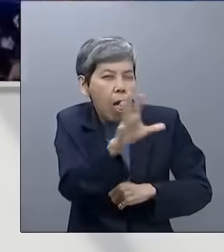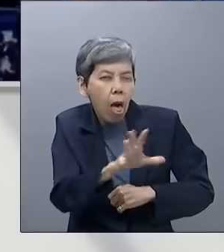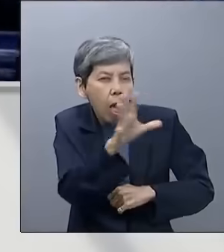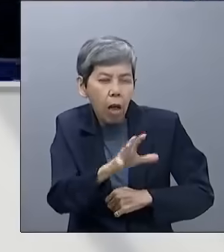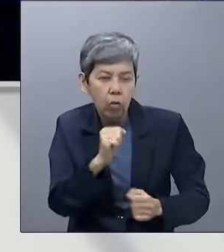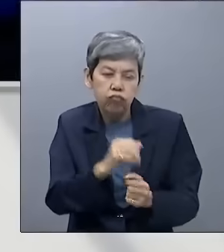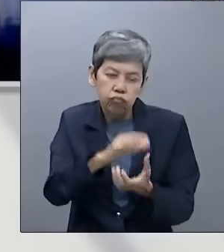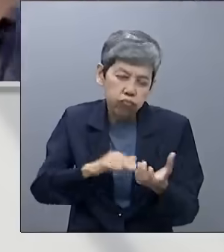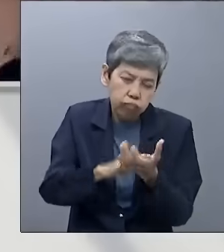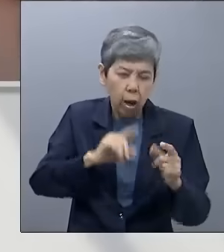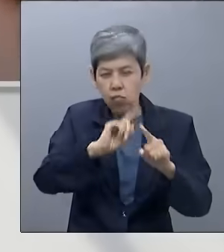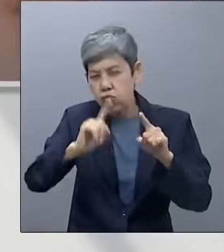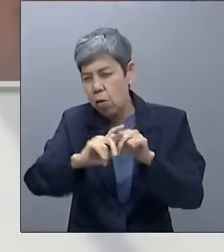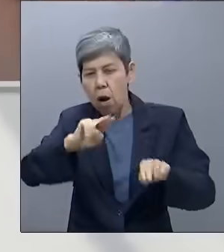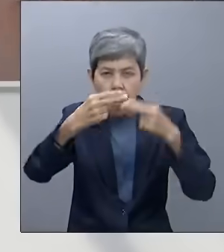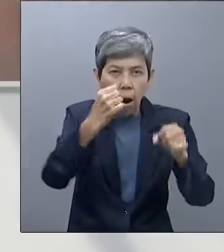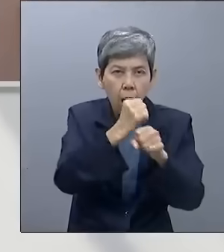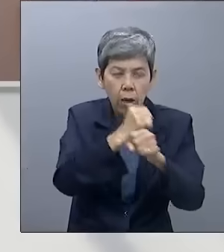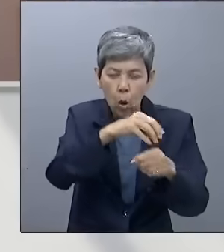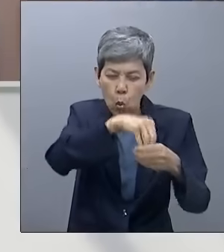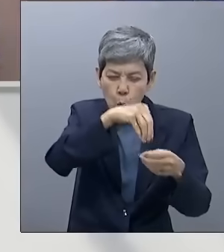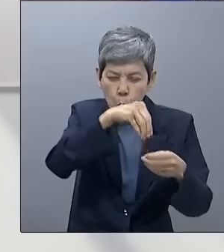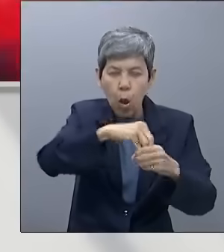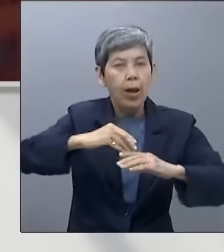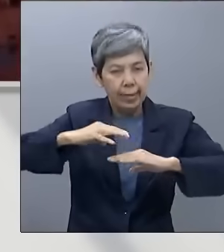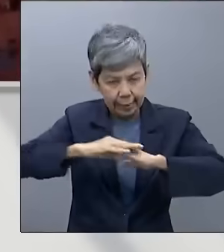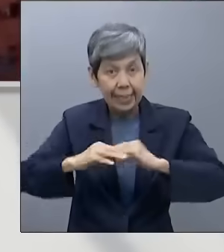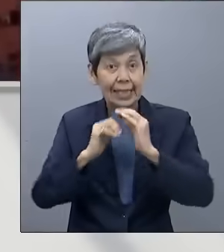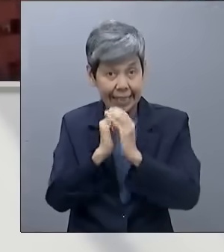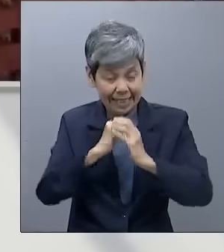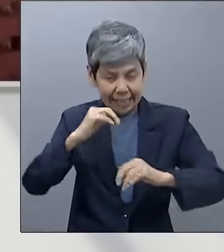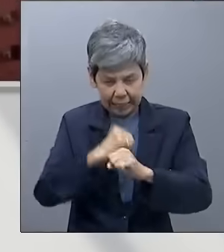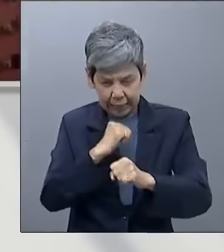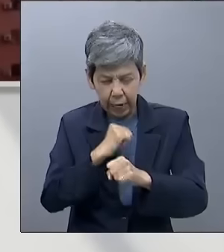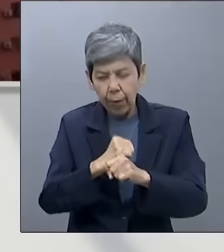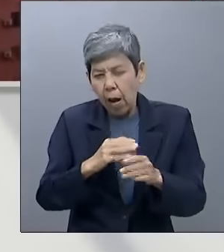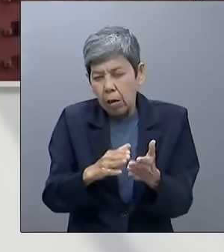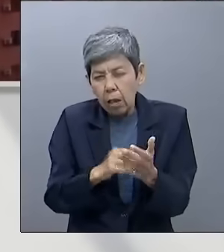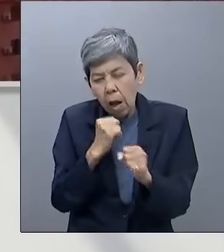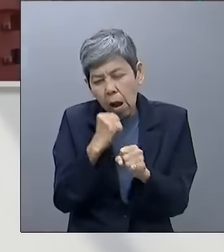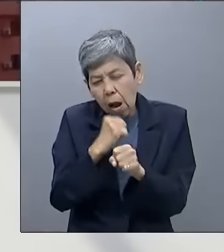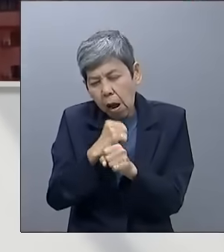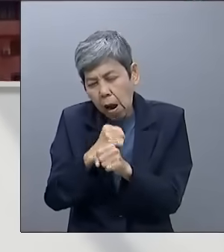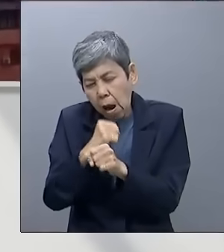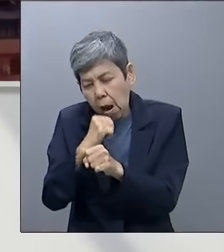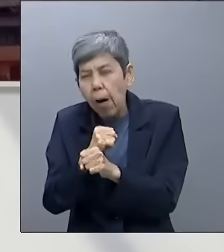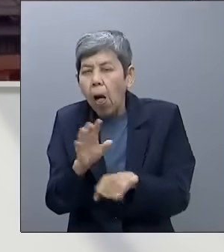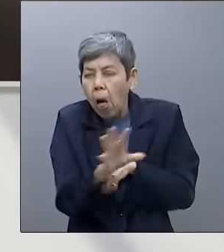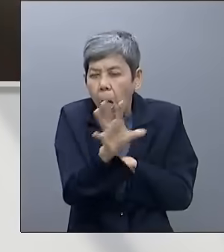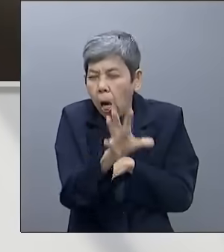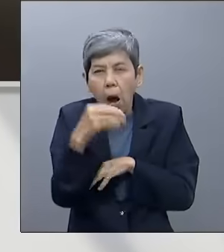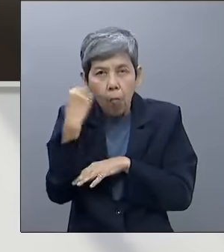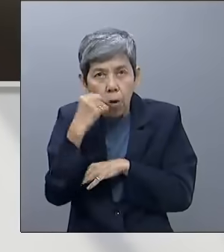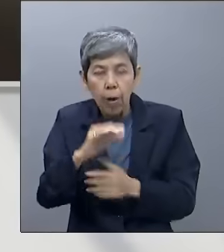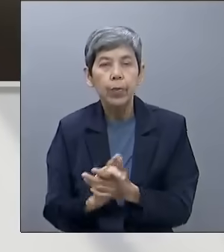พนันออนไลน์แล้วก็ติดอยู่กับพื้นที่ชายแดนจีนทำธุรกิจแบบนี้เลื่อยมาจนถึงปัจจุปจุบันนะคะข้อมูล